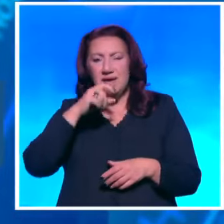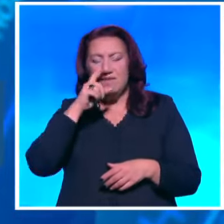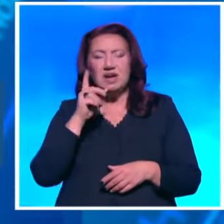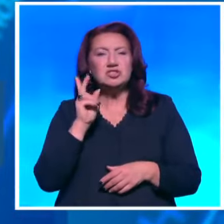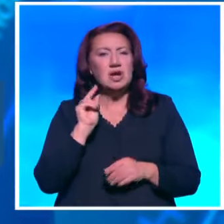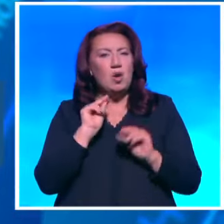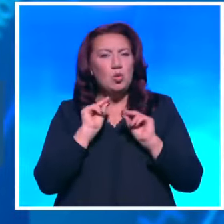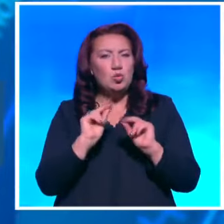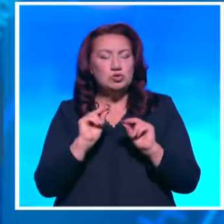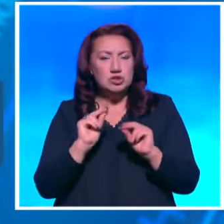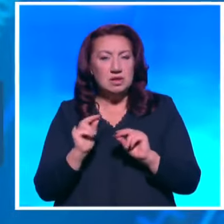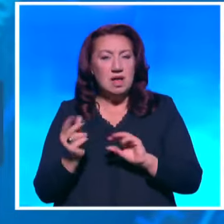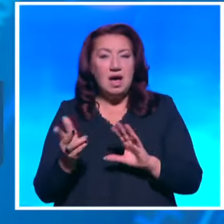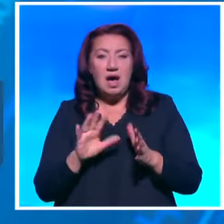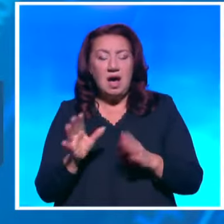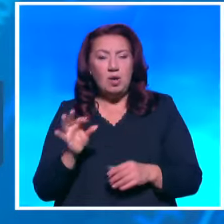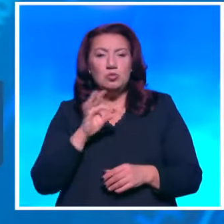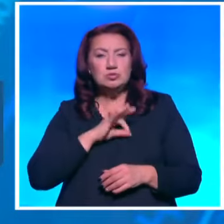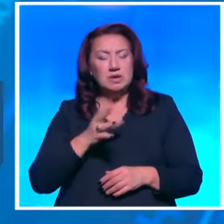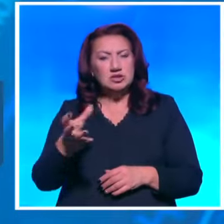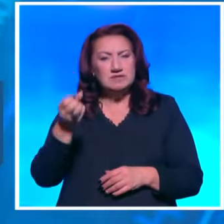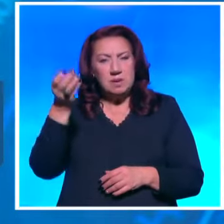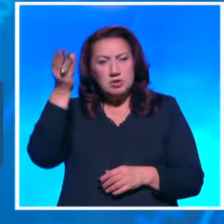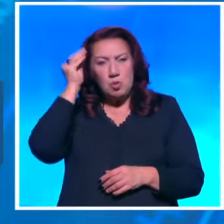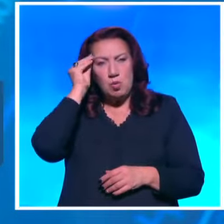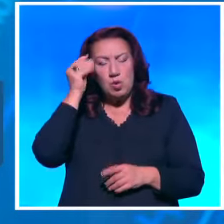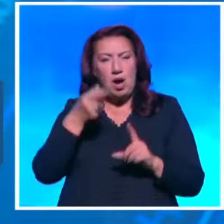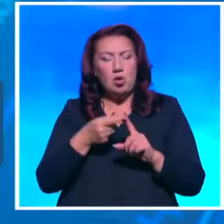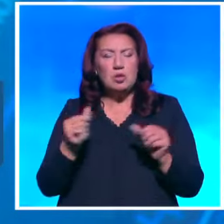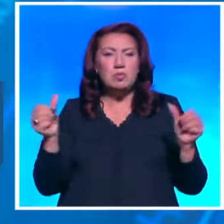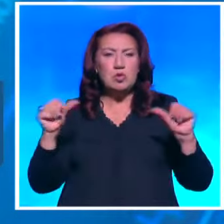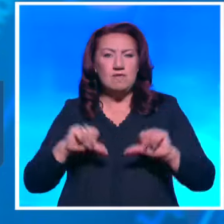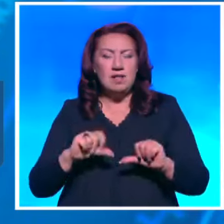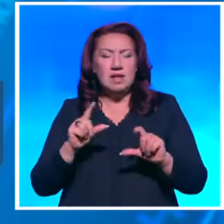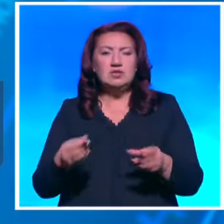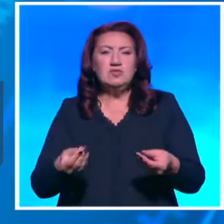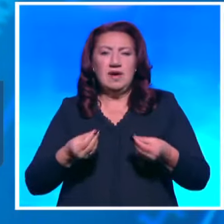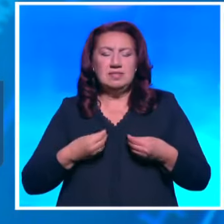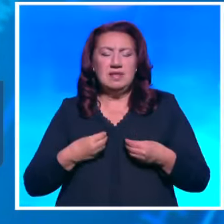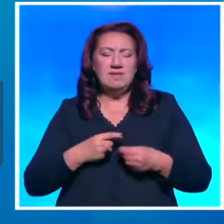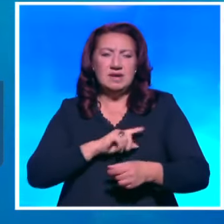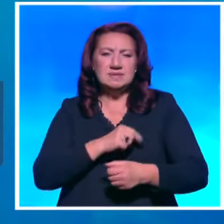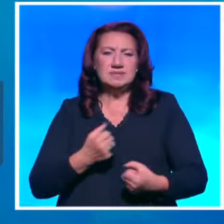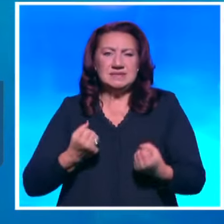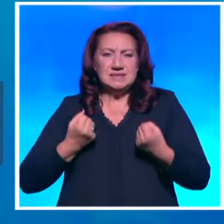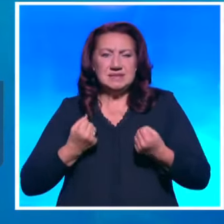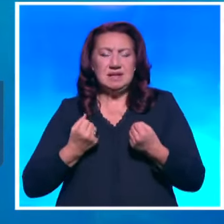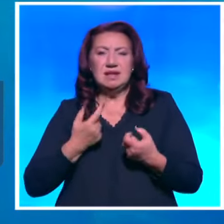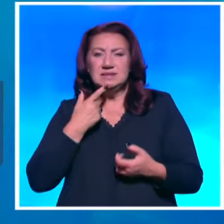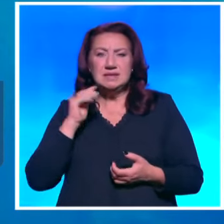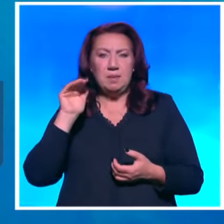общество. Ако успееш да си вземеш поуките от провала, това може да ти даде невероятна сила в бъдеще. За вас кой е